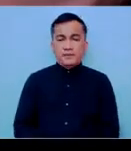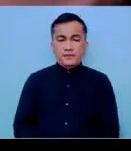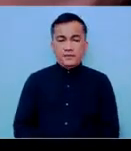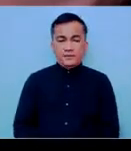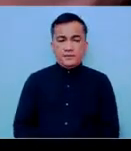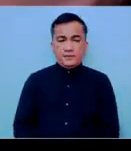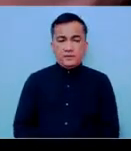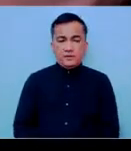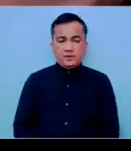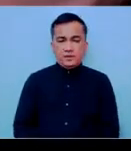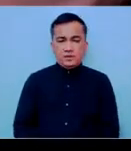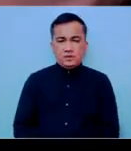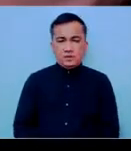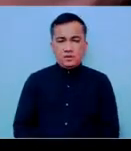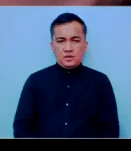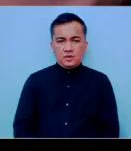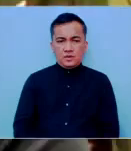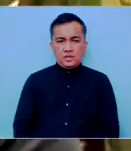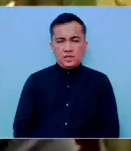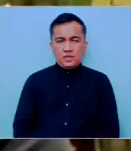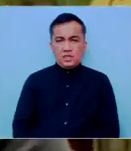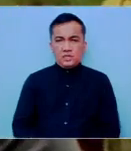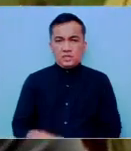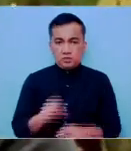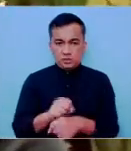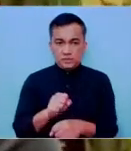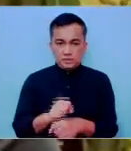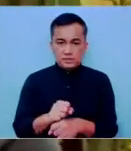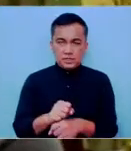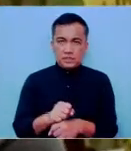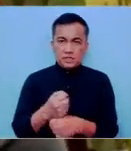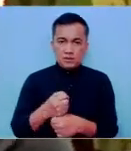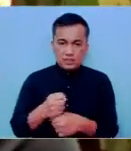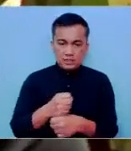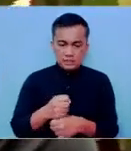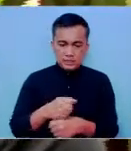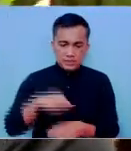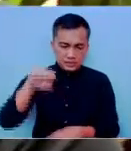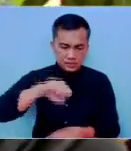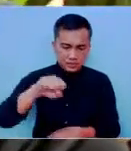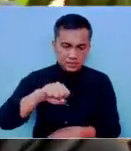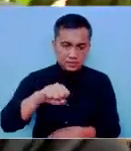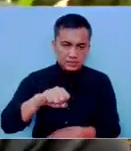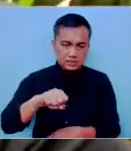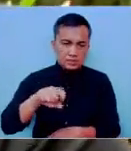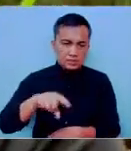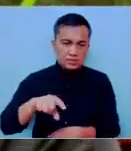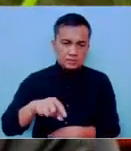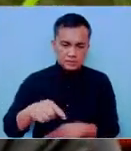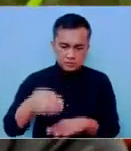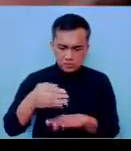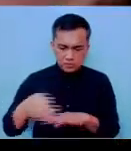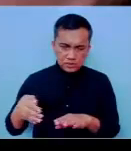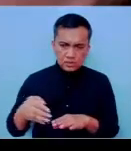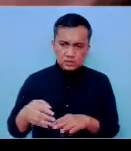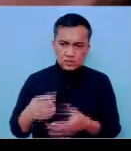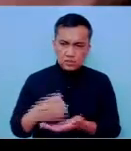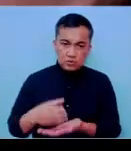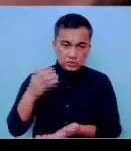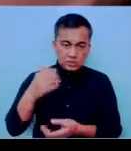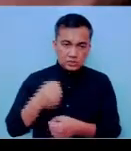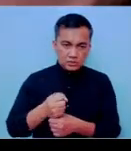Ano buti sa isang pabrika ng ketchup mm pag nasusugatan ako Syempre Buti yun eh Opo ag